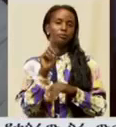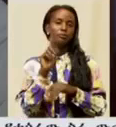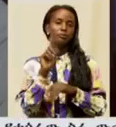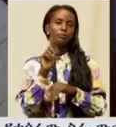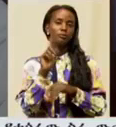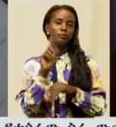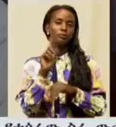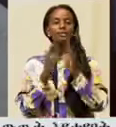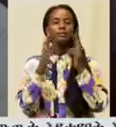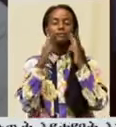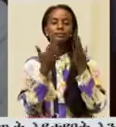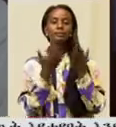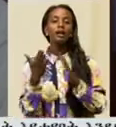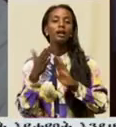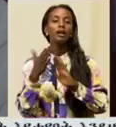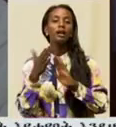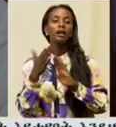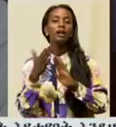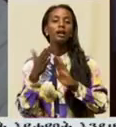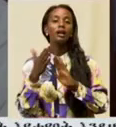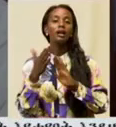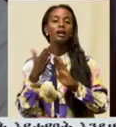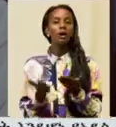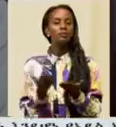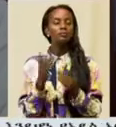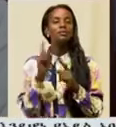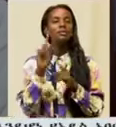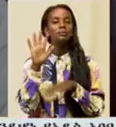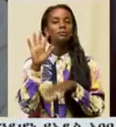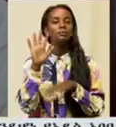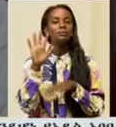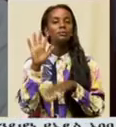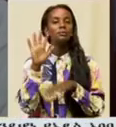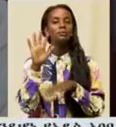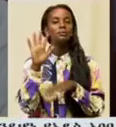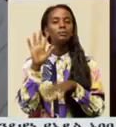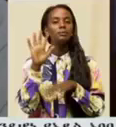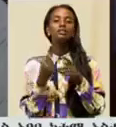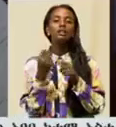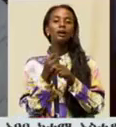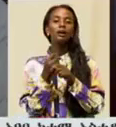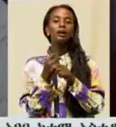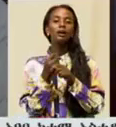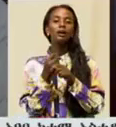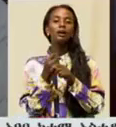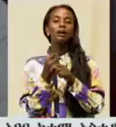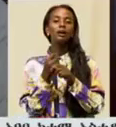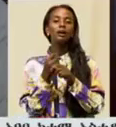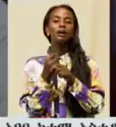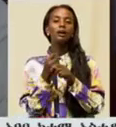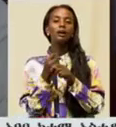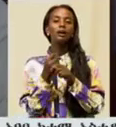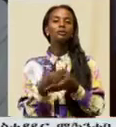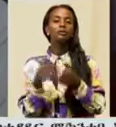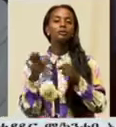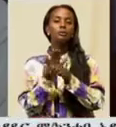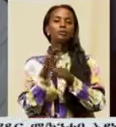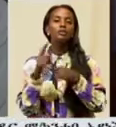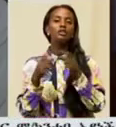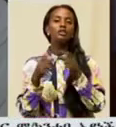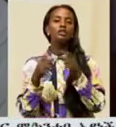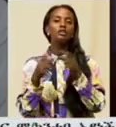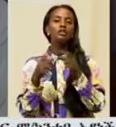አፈጻጸም ሪፖርታቸው ከሳምንቱ ተልኳቸው አንጻር ምን ይመስላል፣ ለዚህ ተግባር ማሳኪያ ምን ግብአቶች ተሟልተዋል እና በሂደት ምን